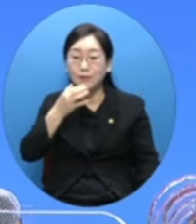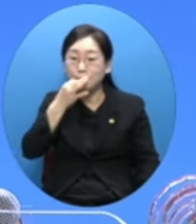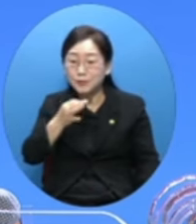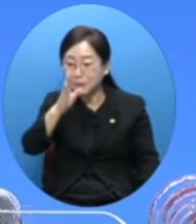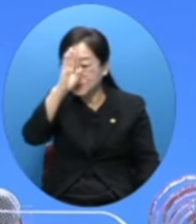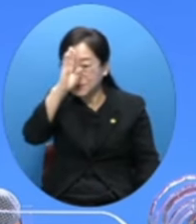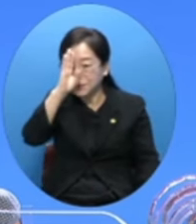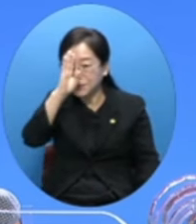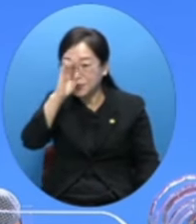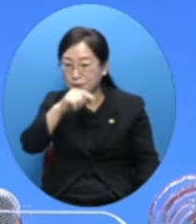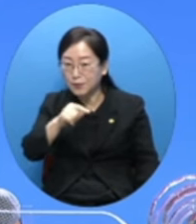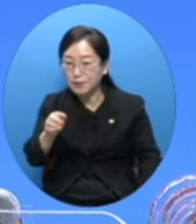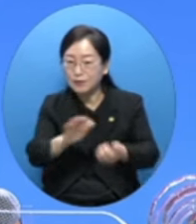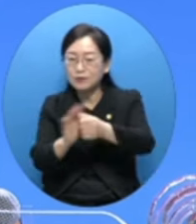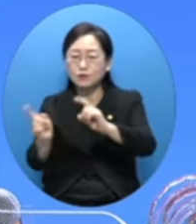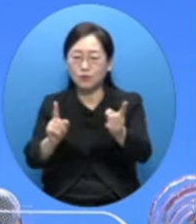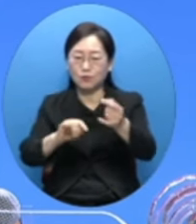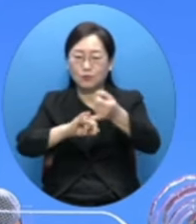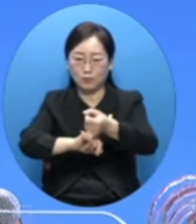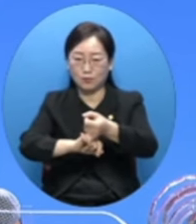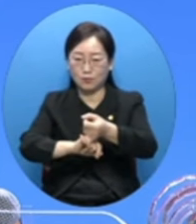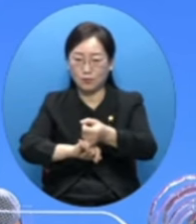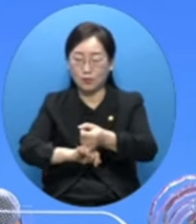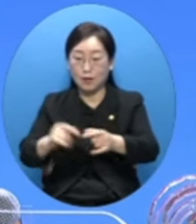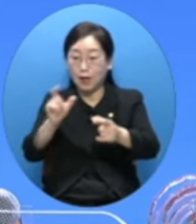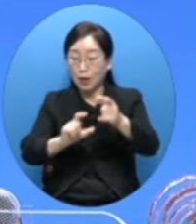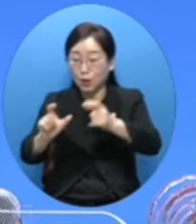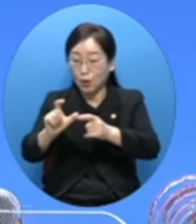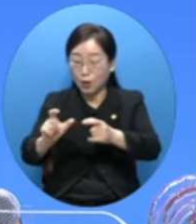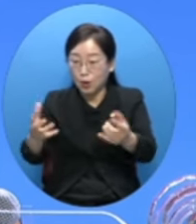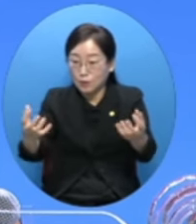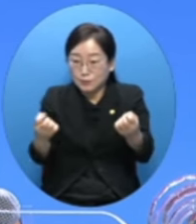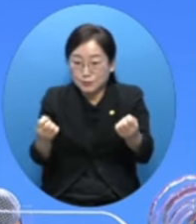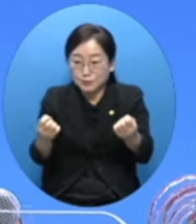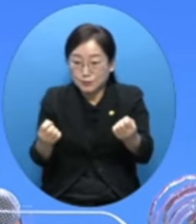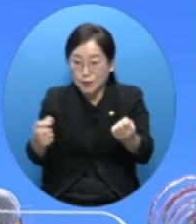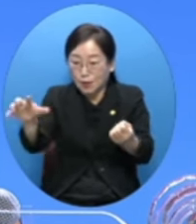병을 치료받아야 됩니다. 더 가지려고 움켜쥐고 남을